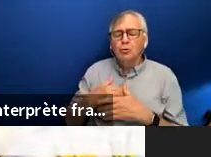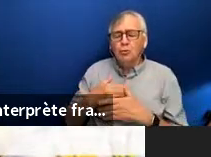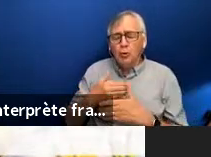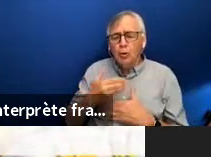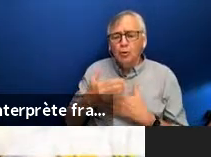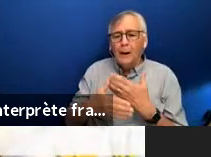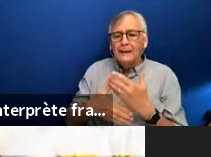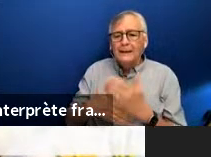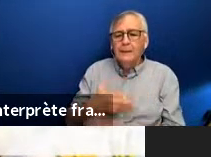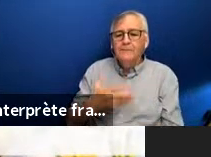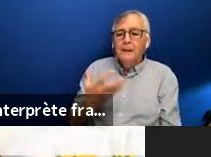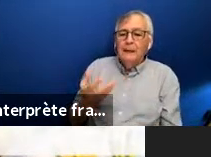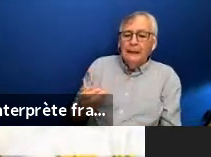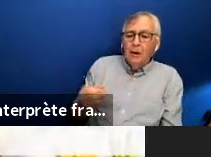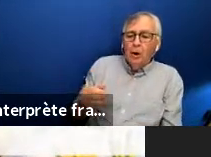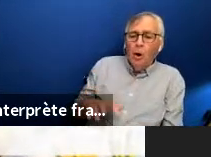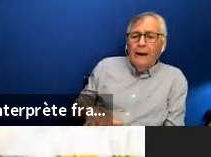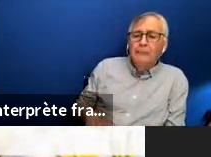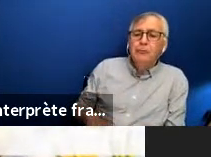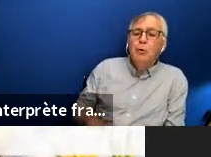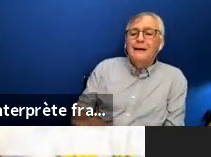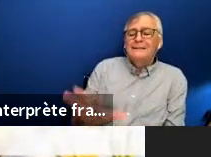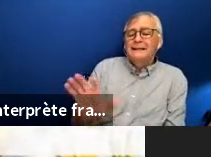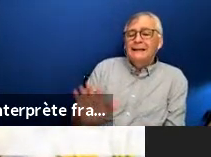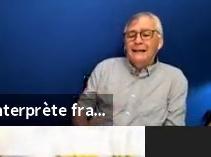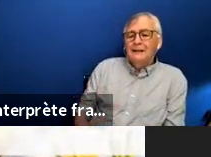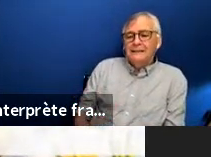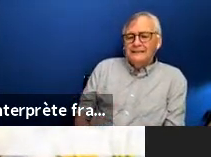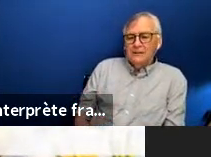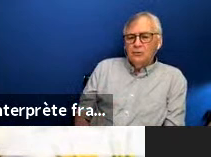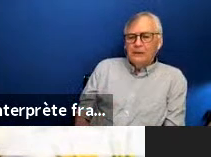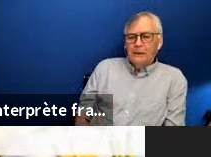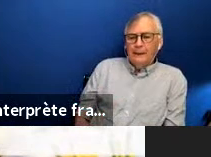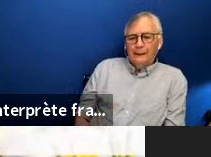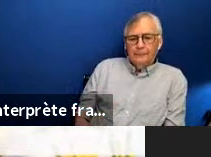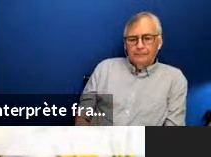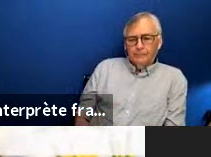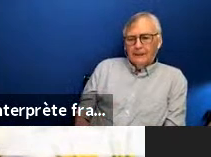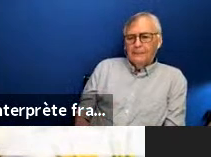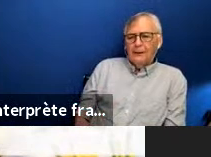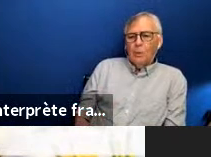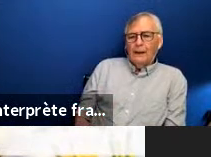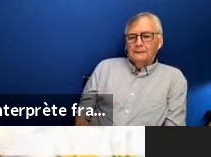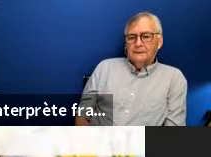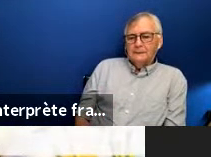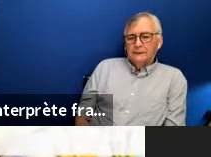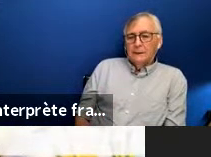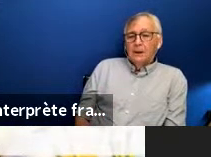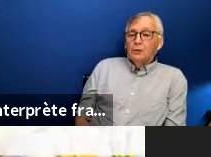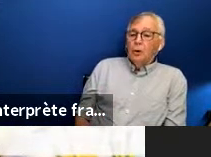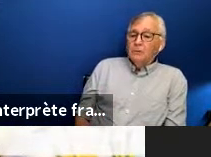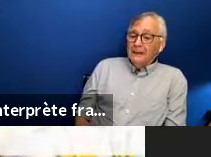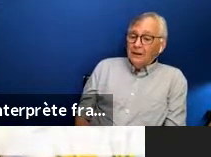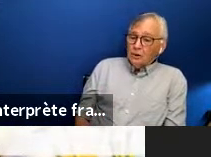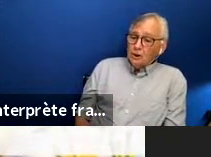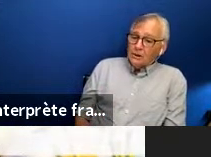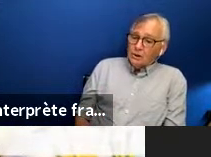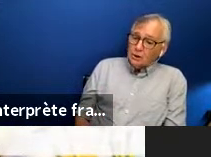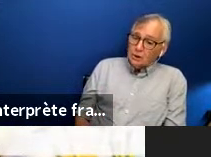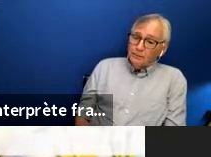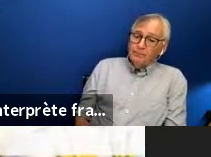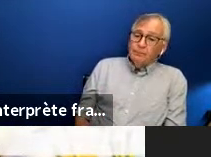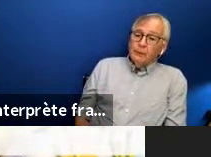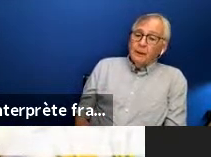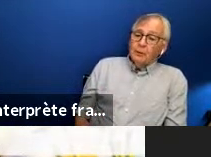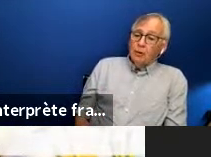sont côtoyées et ont influencé la langue des signes du Québec, québécoise. Donc, des